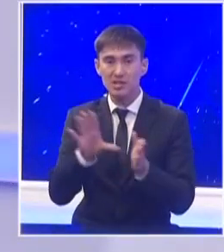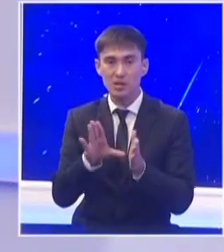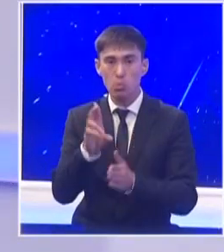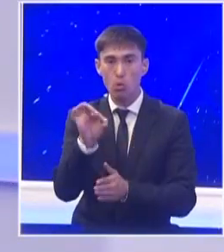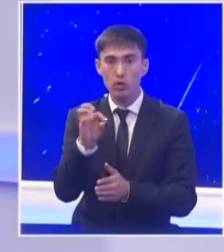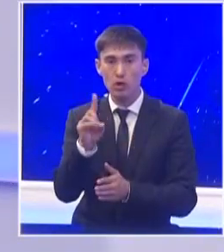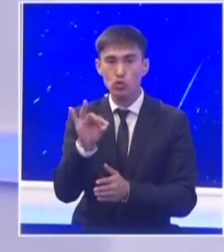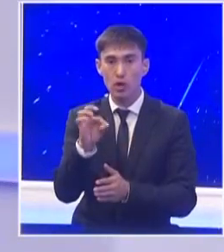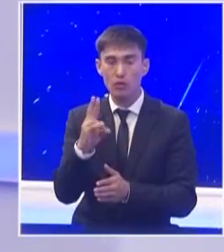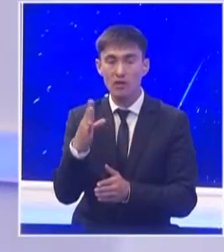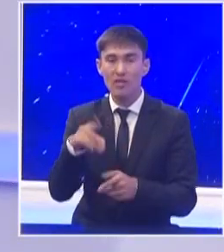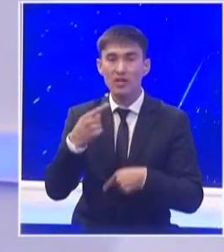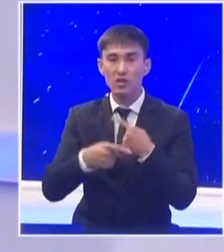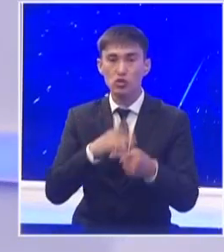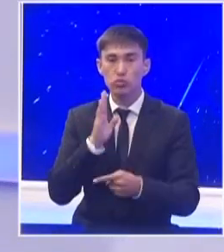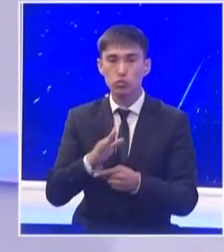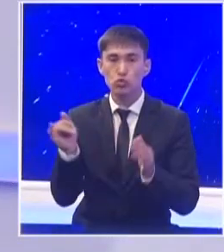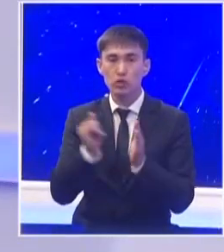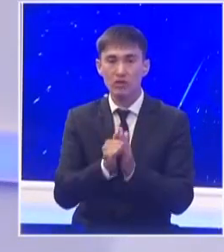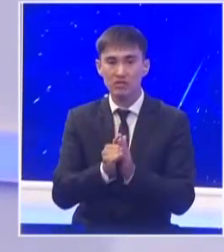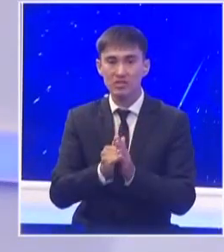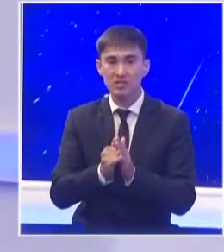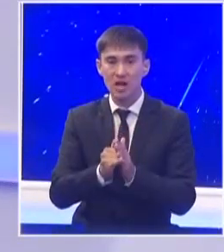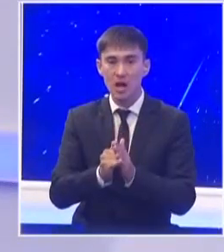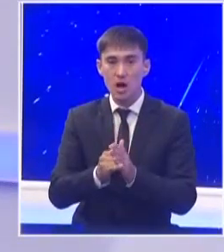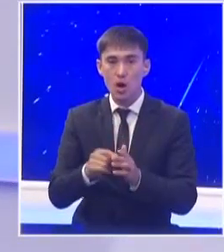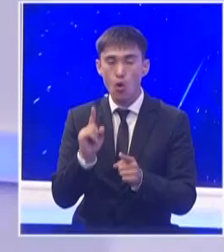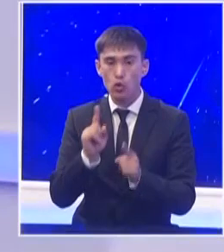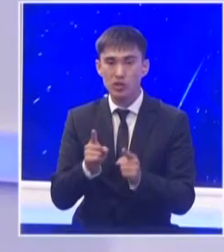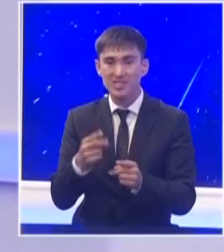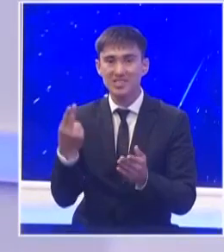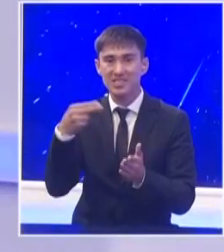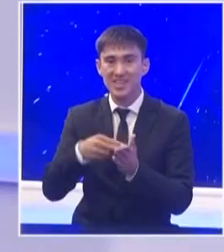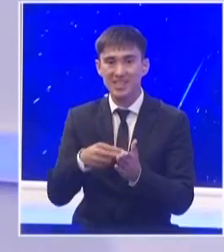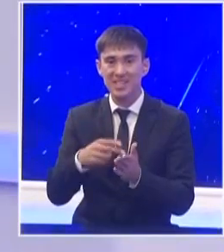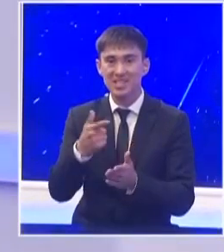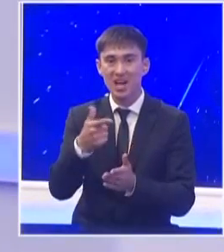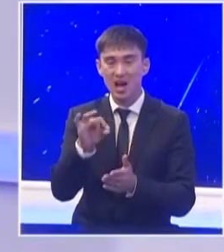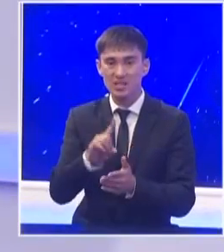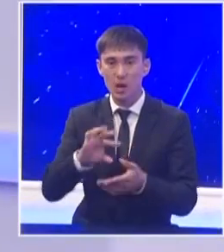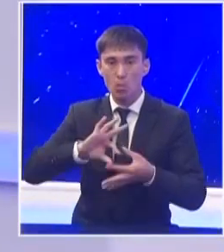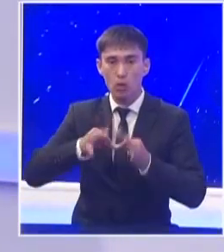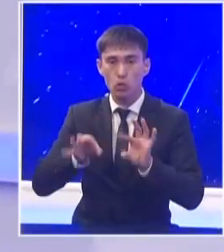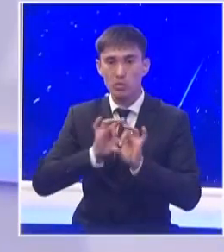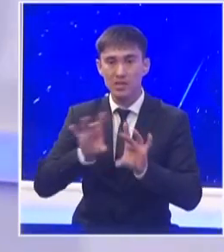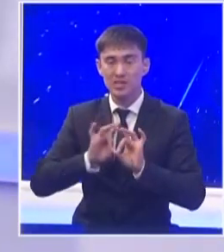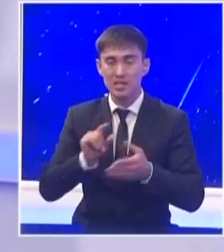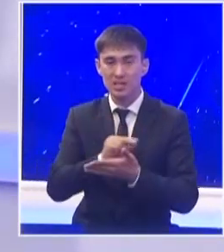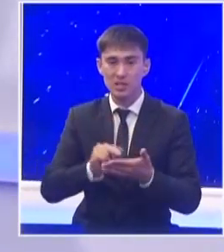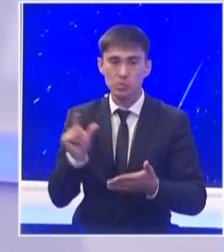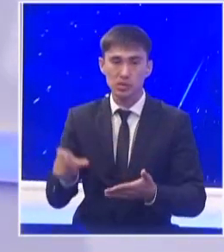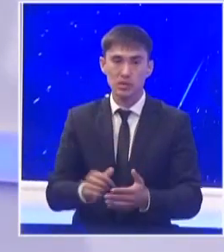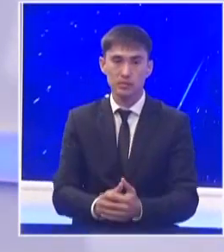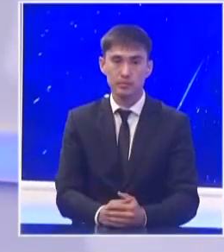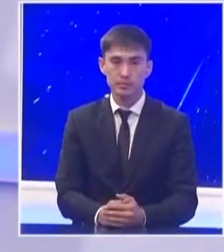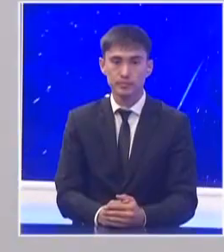Булат Акчулаков, в дальнейшем будут устанавливаться предельные розничные цены на сжиженный газ. Подробнее расскажет наш корреспондент.